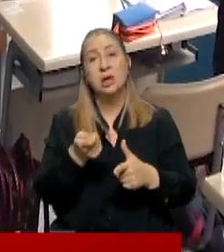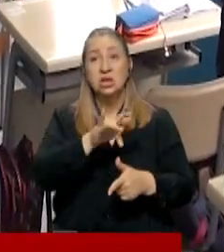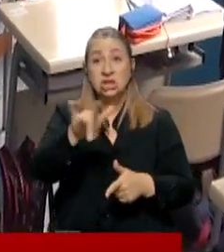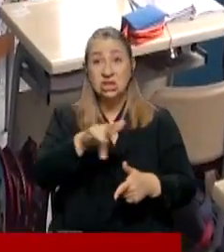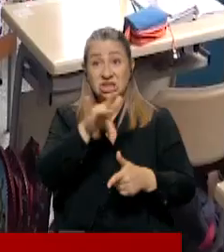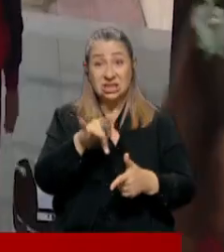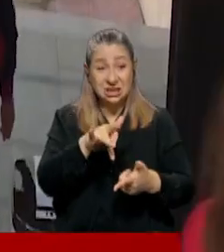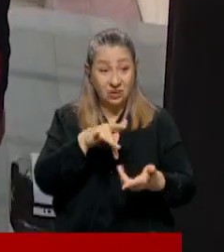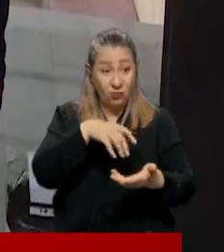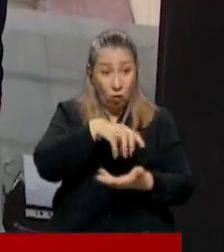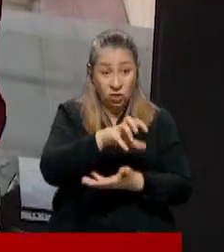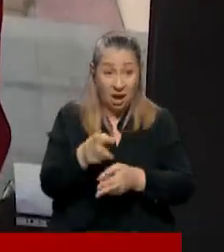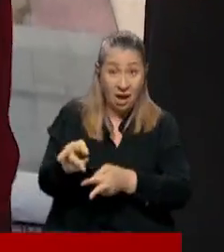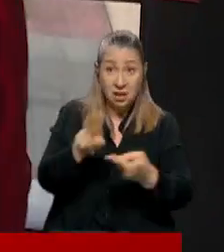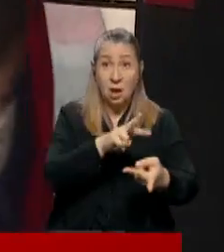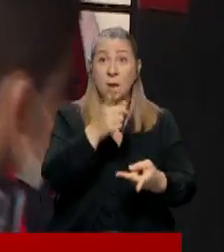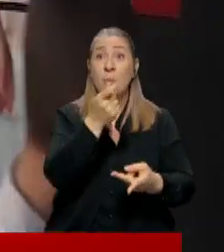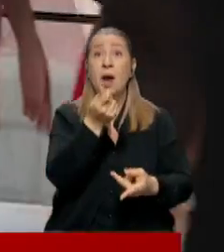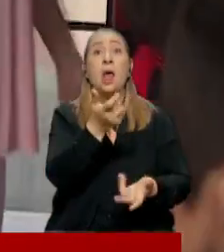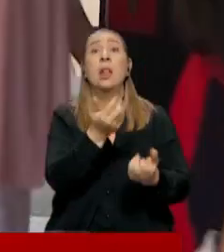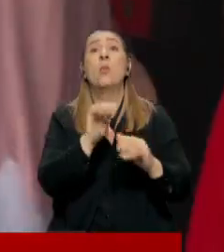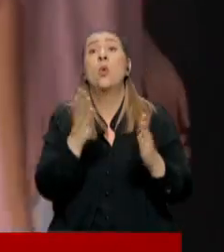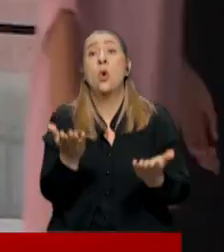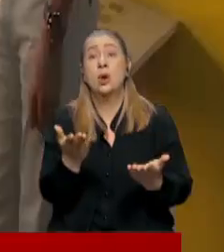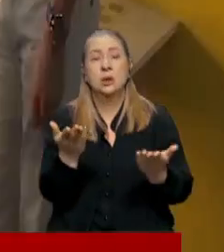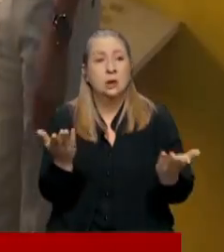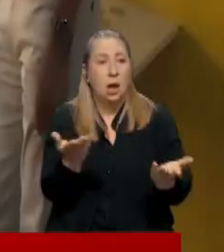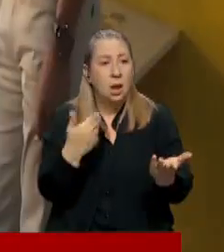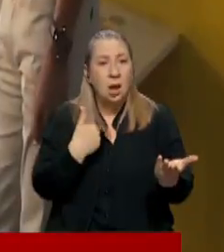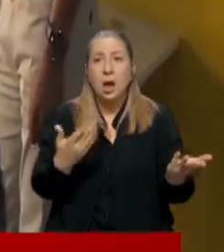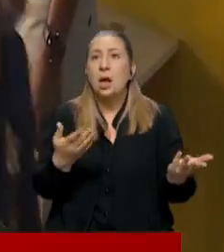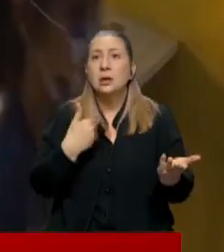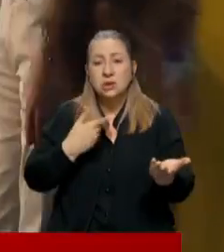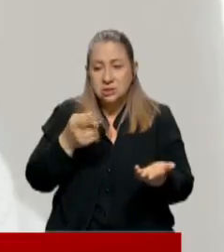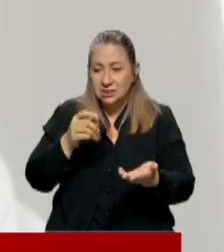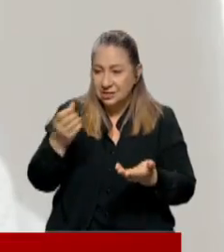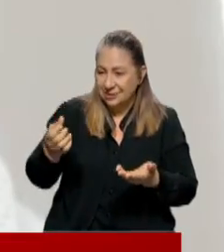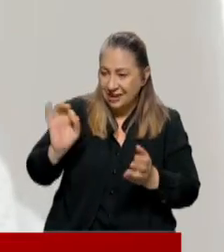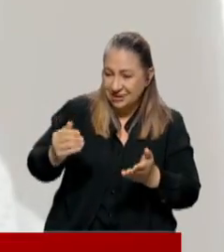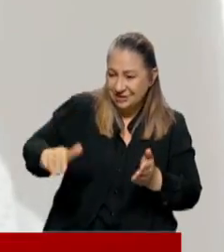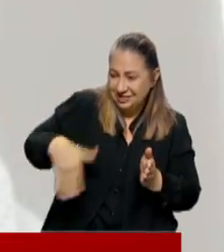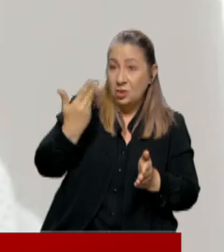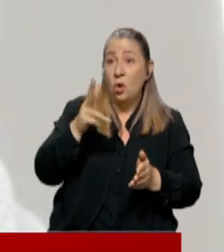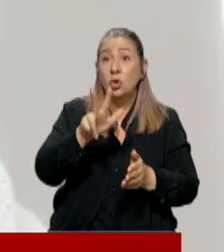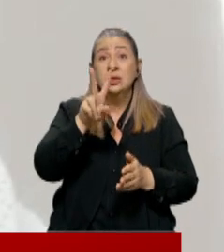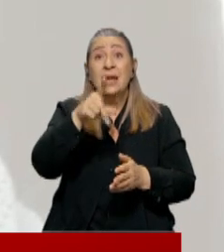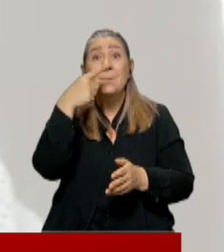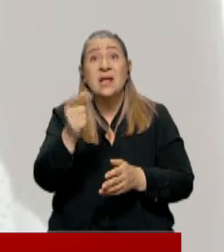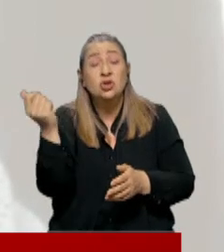İşsizlik fonuna aktarılan paradan da yararlanamıyoruz. Yani çıkışımız verilmediği için 32 bin